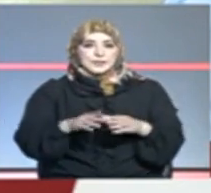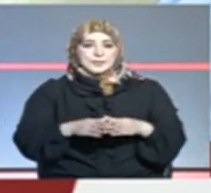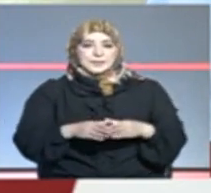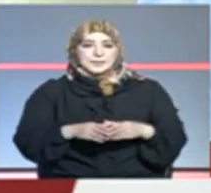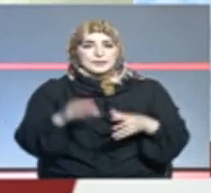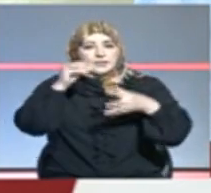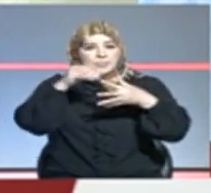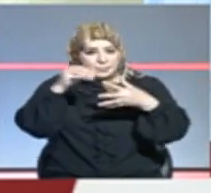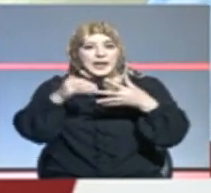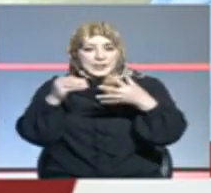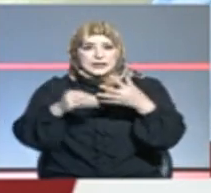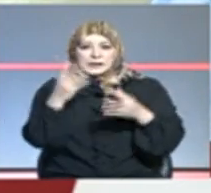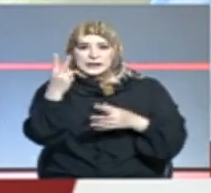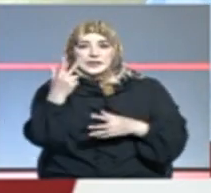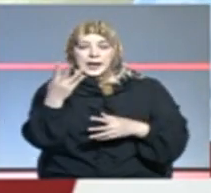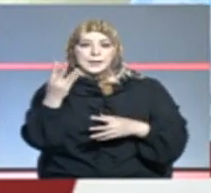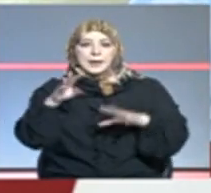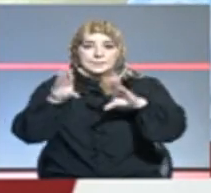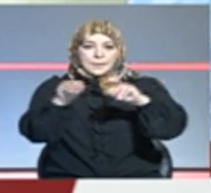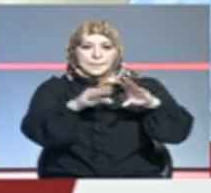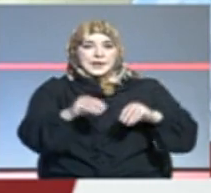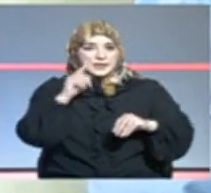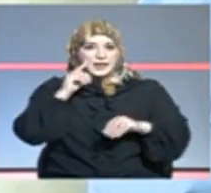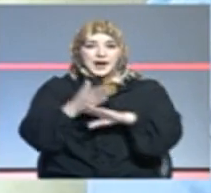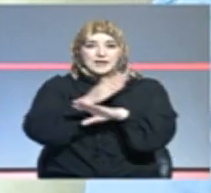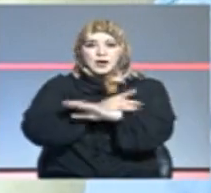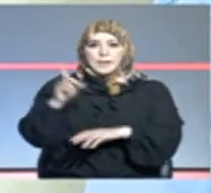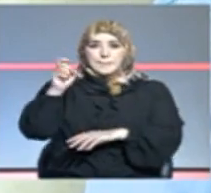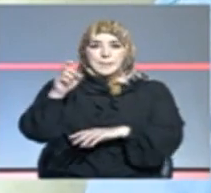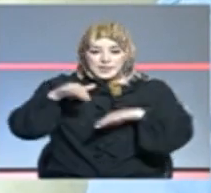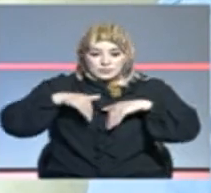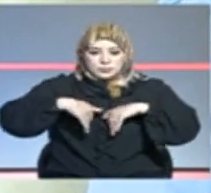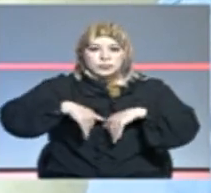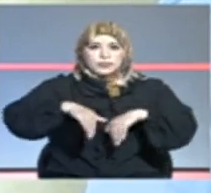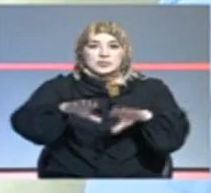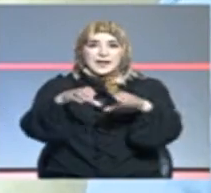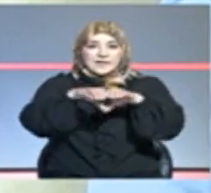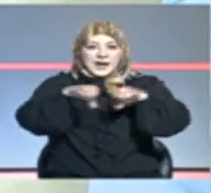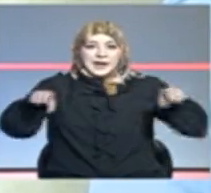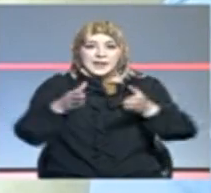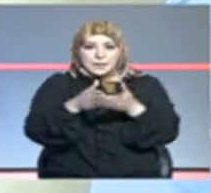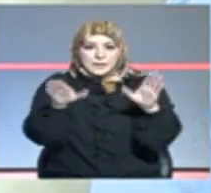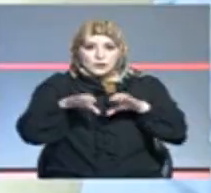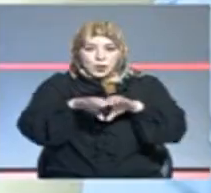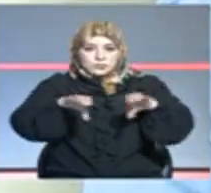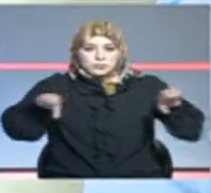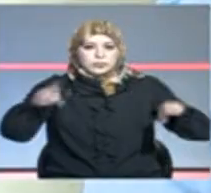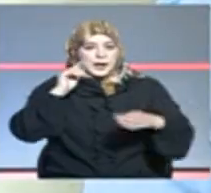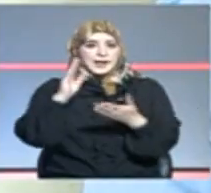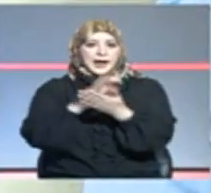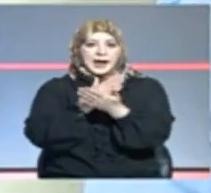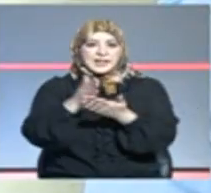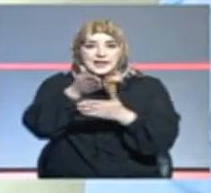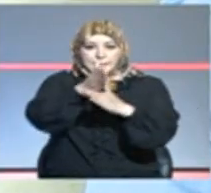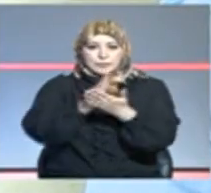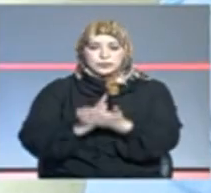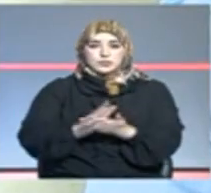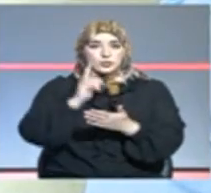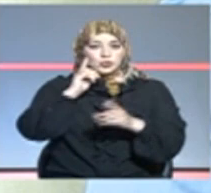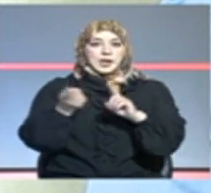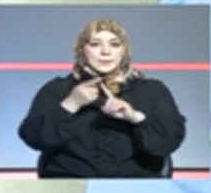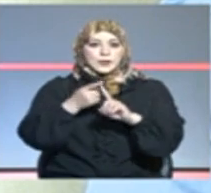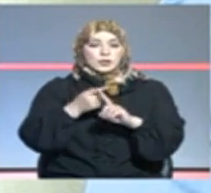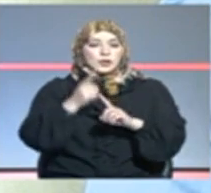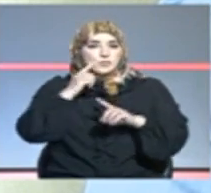والكوتيغنوغ. المياه هذه كانت تمشي معناها في كنال أسيال ووفيغ مفتوح. قمنا بمشروع كبير هو مد قنوات قطر